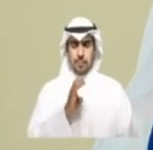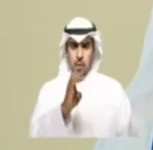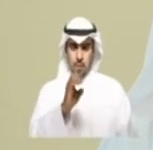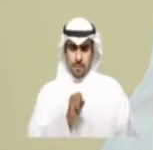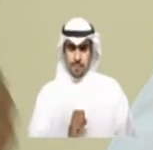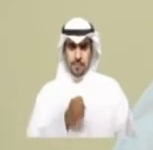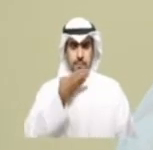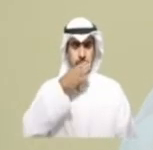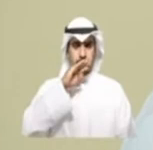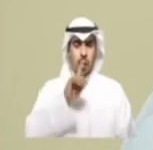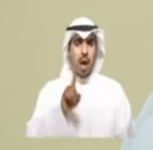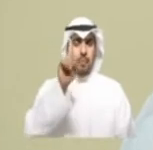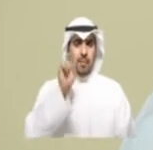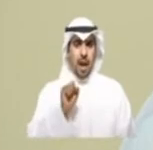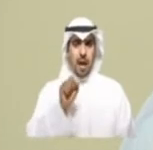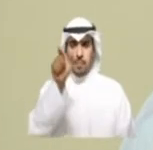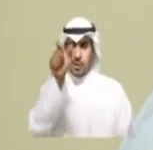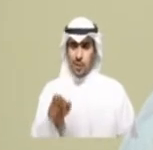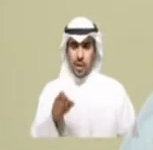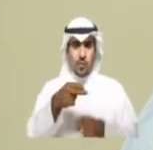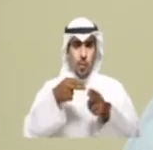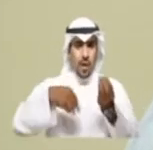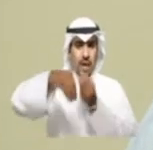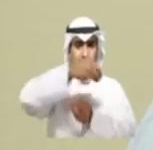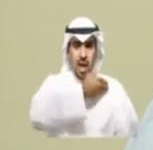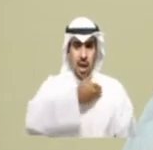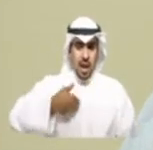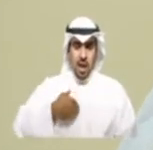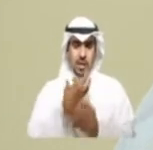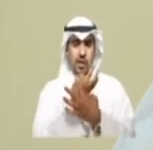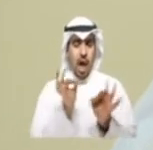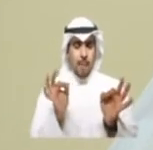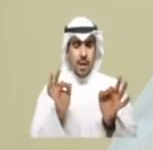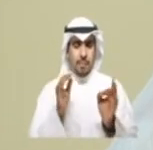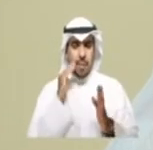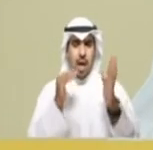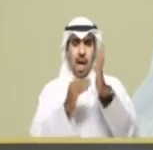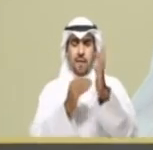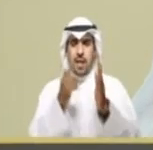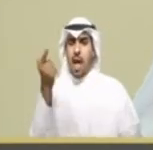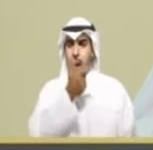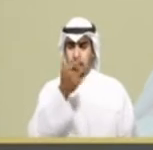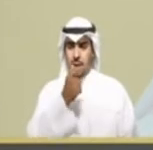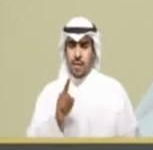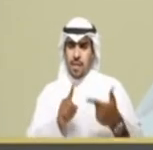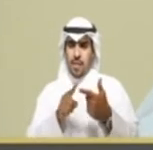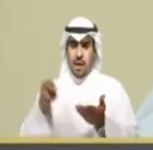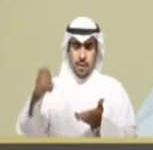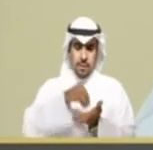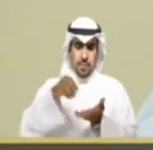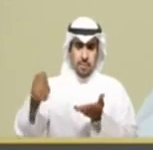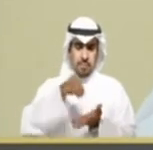حجاجنا قضوا أهم المناسك، يوم التروية ويوم عرفات والمبيت في مزدلفة وأعمال يوم